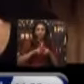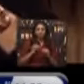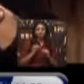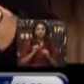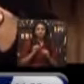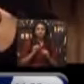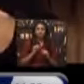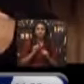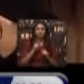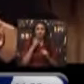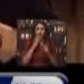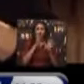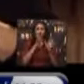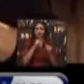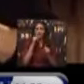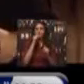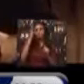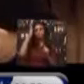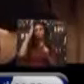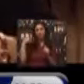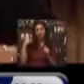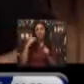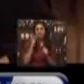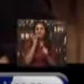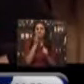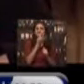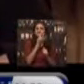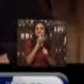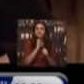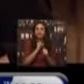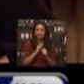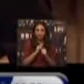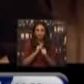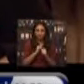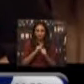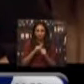فجينا بمشروع التيمينج اوف ذا شرو اللي هو من حواء،